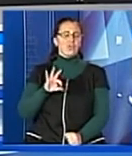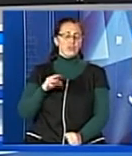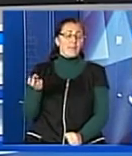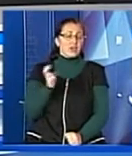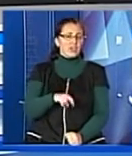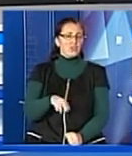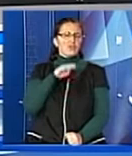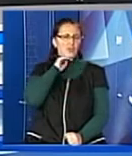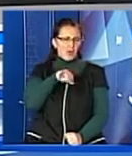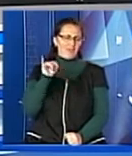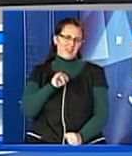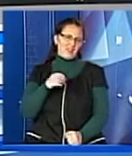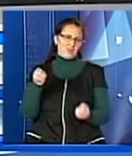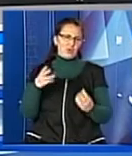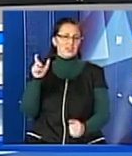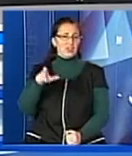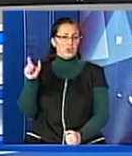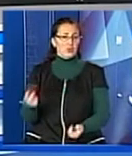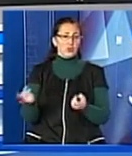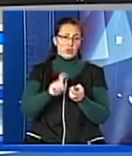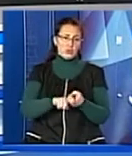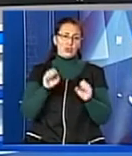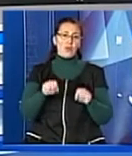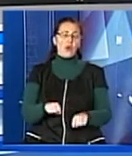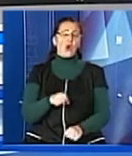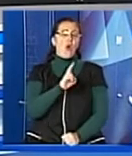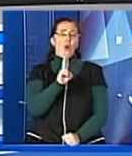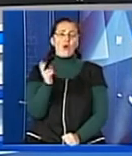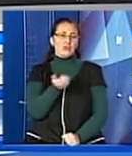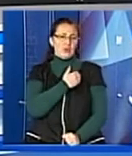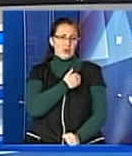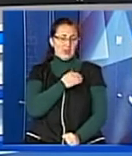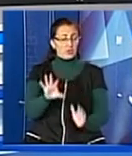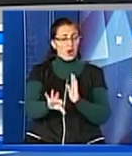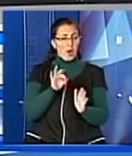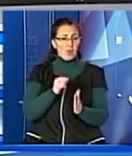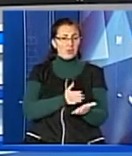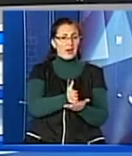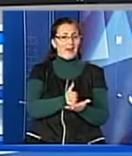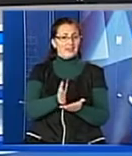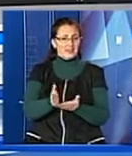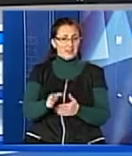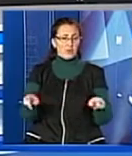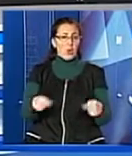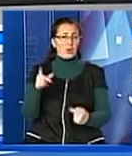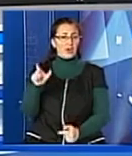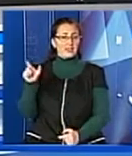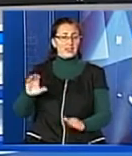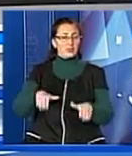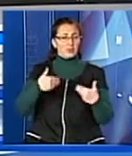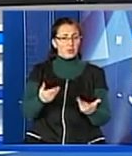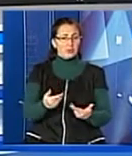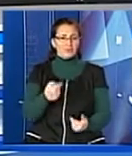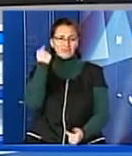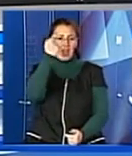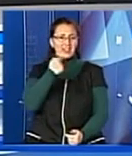професіоналів, так і любителів. До марафону може долучитися кожен, варто лише обрати одну із дистанцій. Організатори пропонують індивідуальні